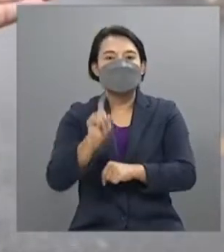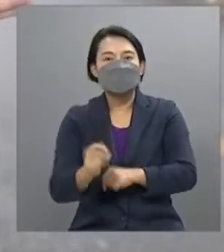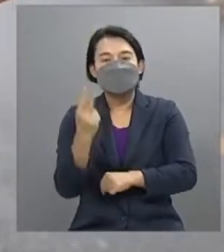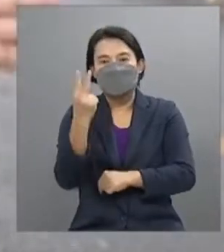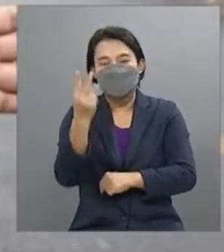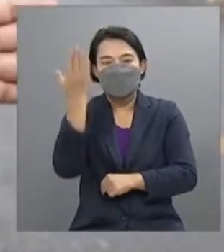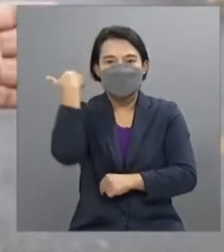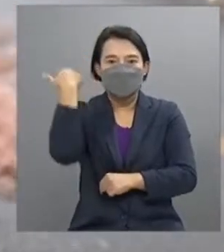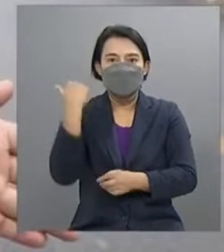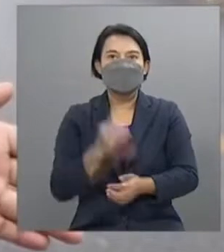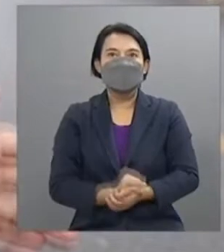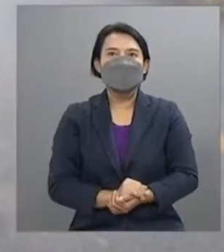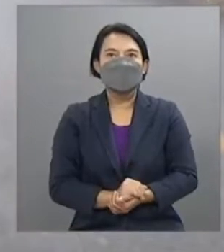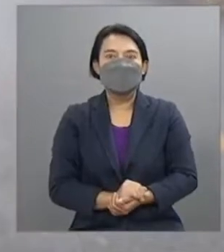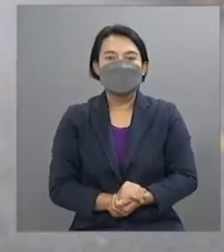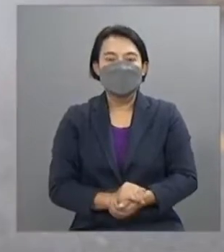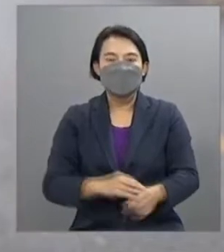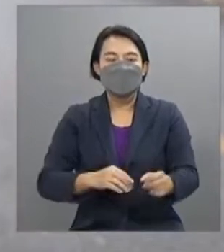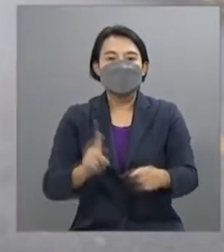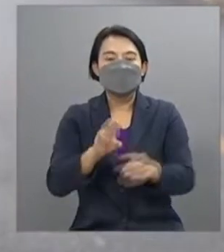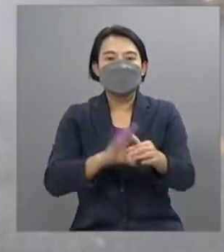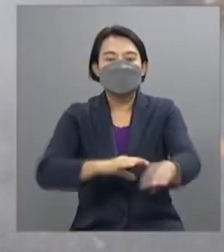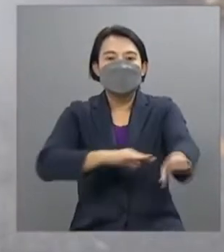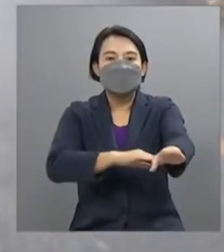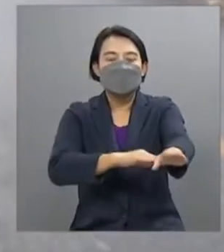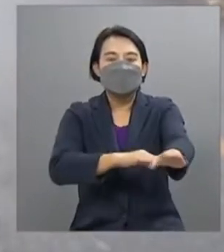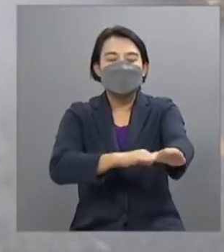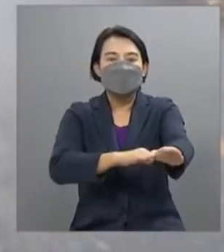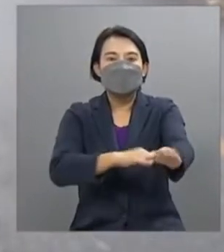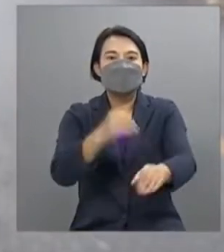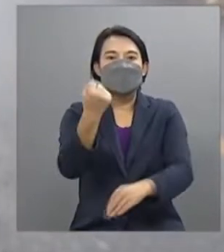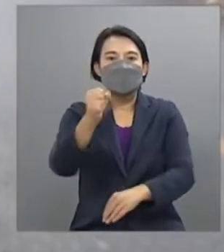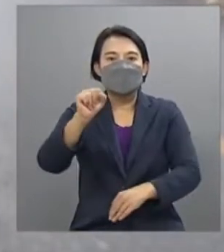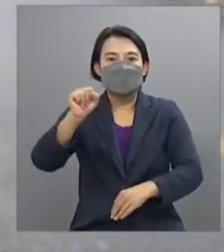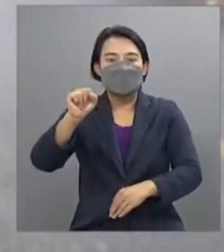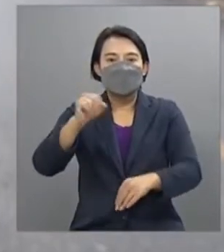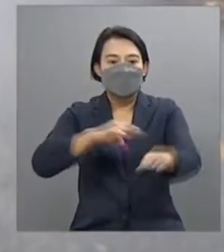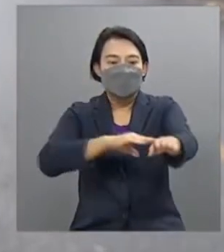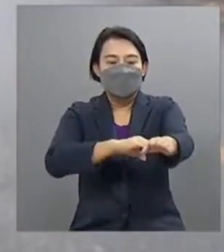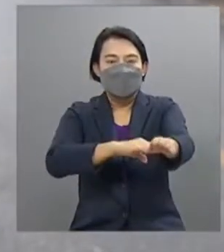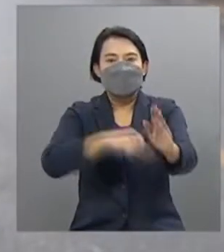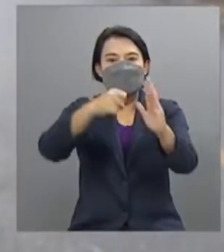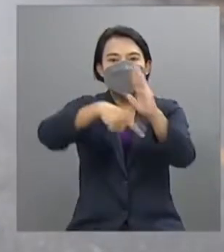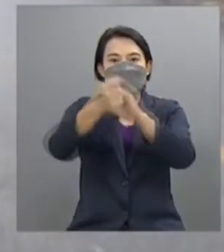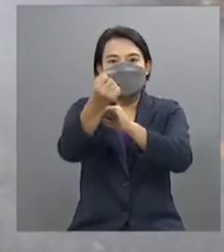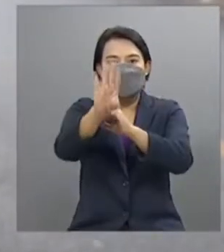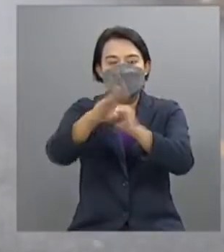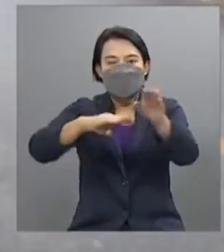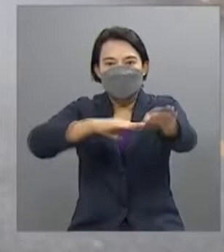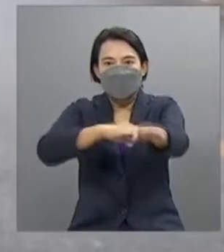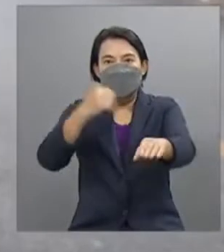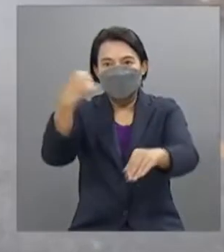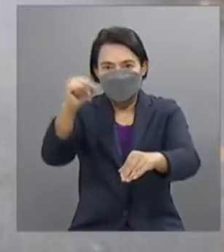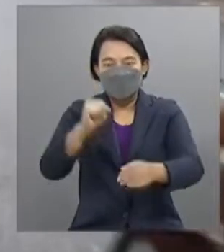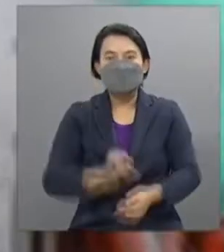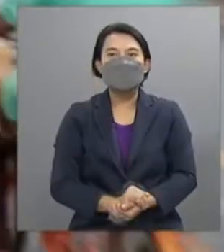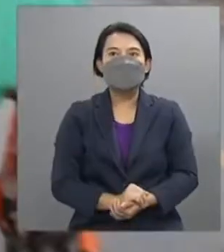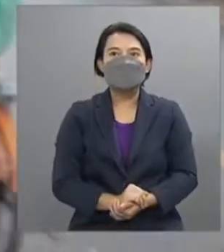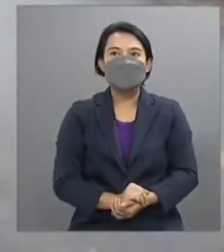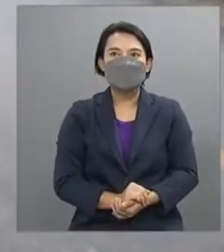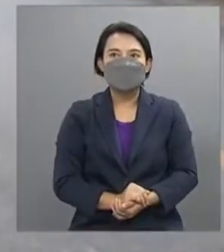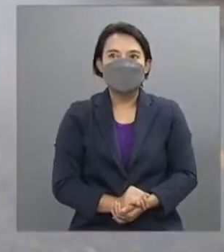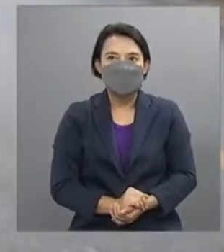แยกเจริญนคร14แยก10นะครับก็ทำให้เป็นเหตุที่ว่าเราถึงเวลาแล้วครับต้องปรับปรุงและแก้